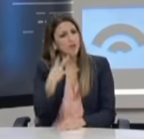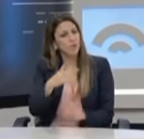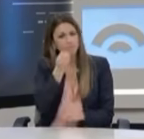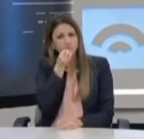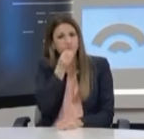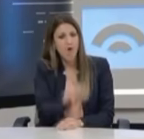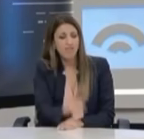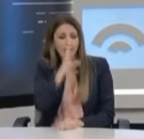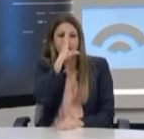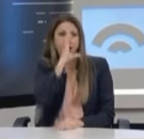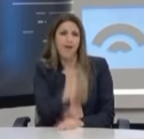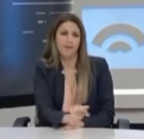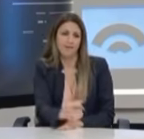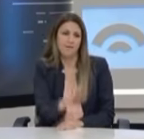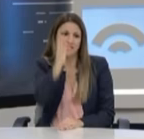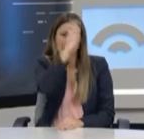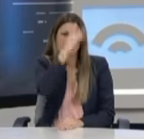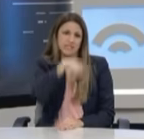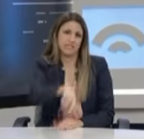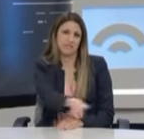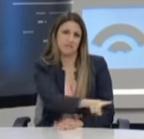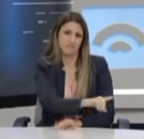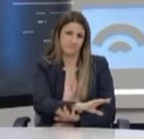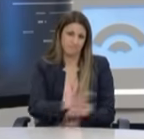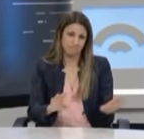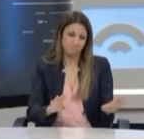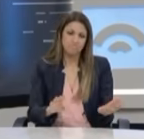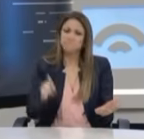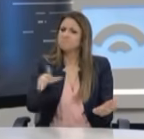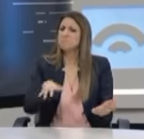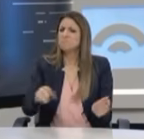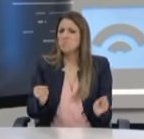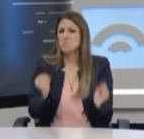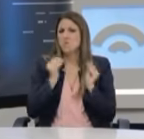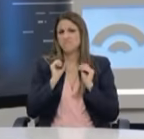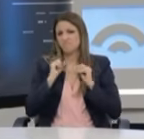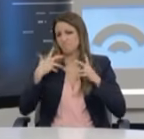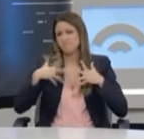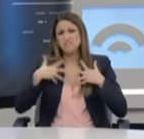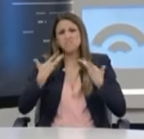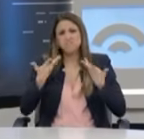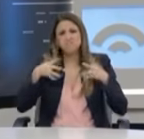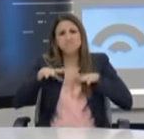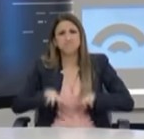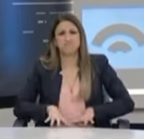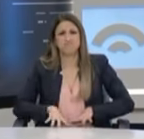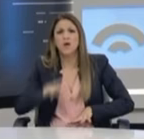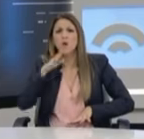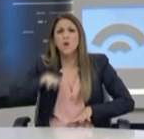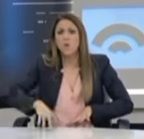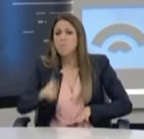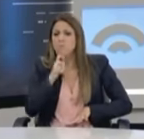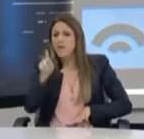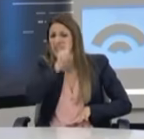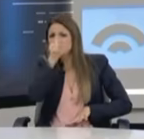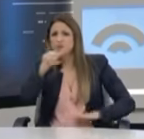ψέμα και στην αυτογελιοποίηση. Με θλίβει το γεγονός ότι γελιοποιείται η δημόσια ζωή